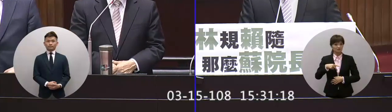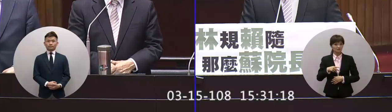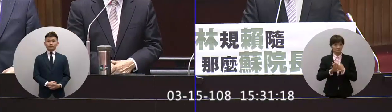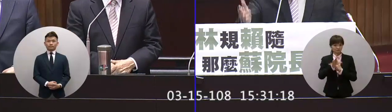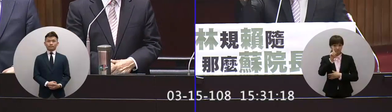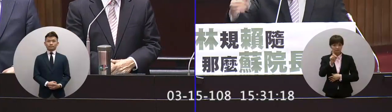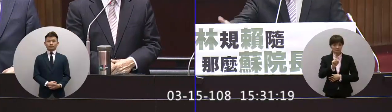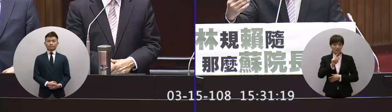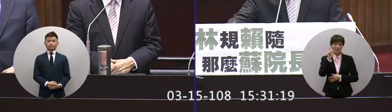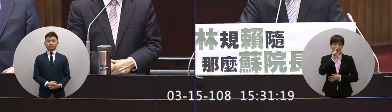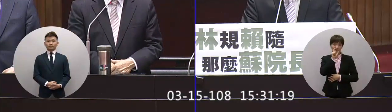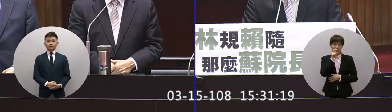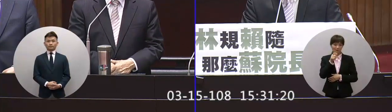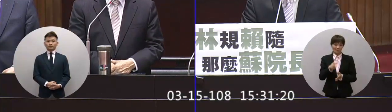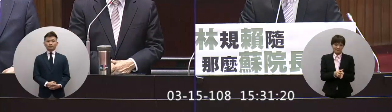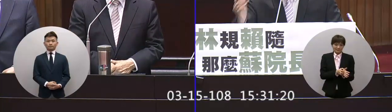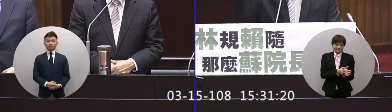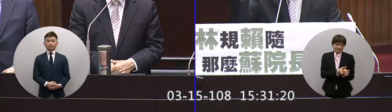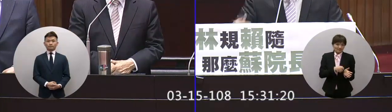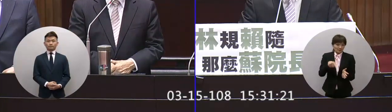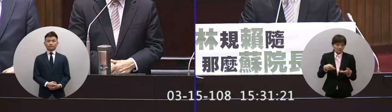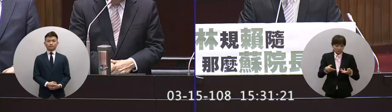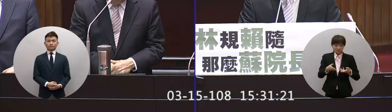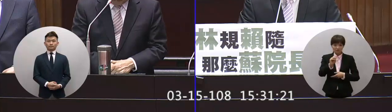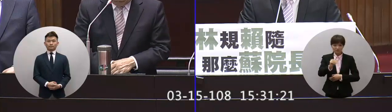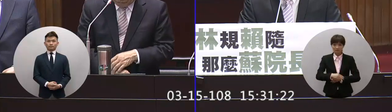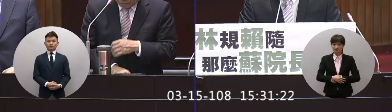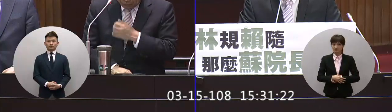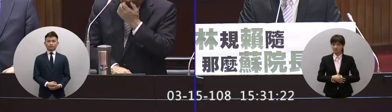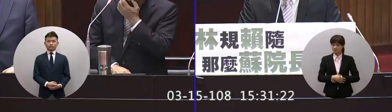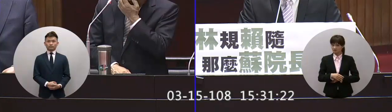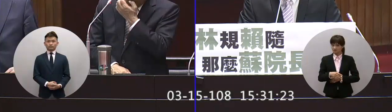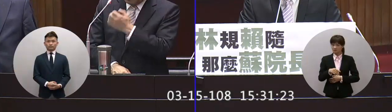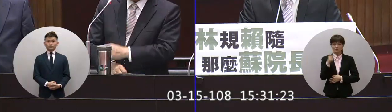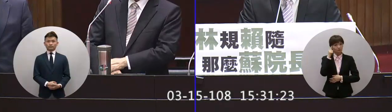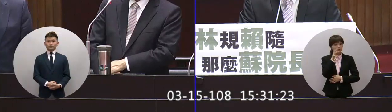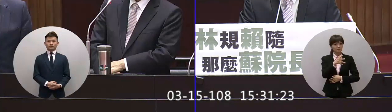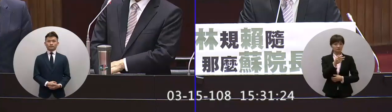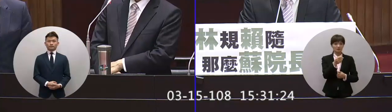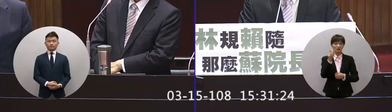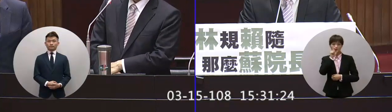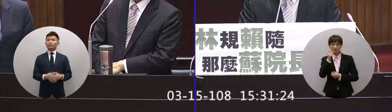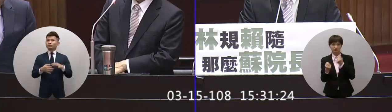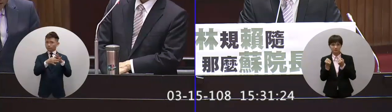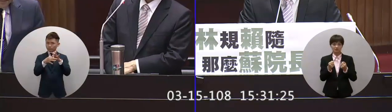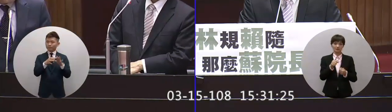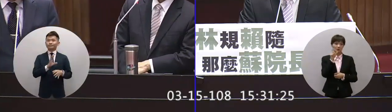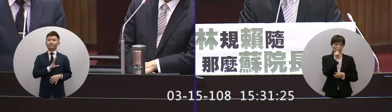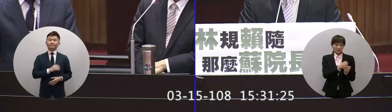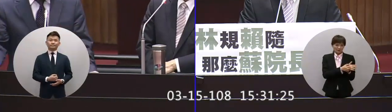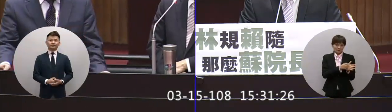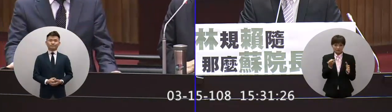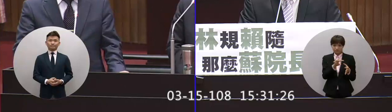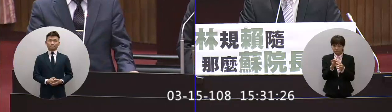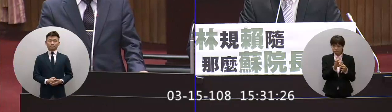疗了。卫生部在这里我要问啊，酒驾跟酒瘾有没有相关？ 当然是有相关性的。